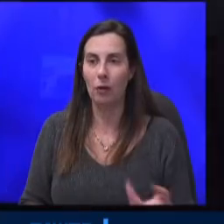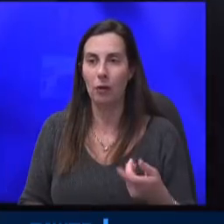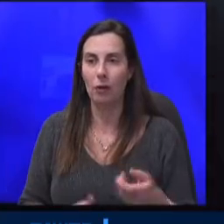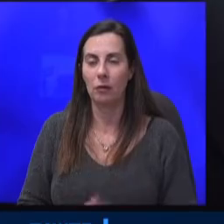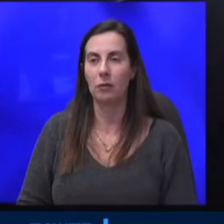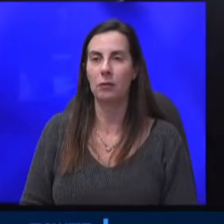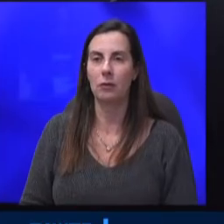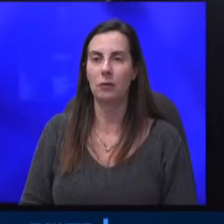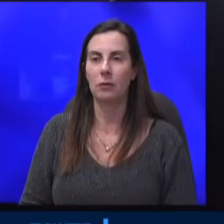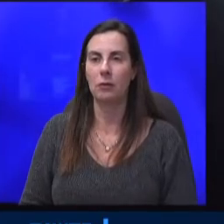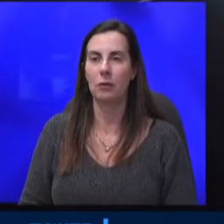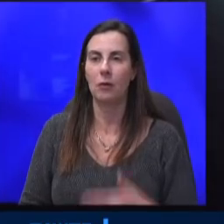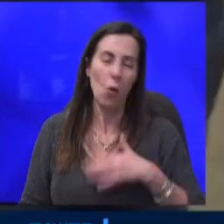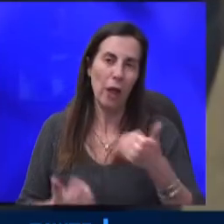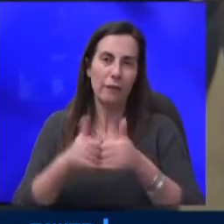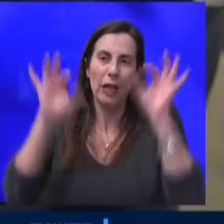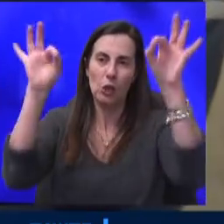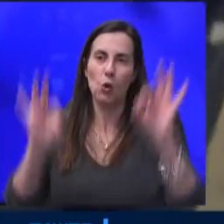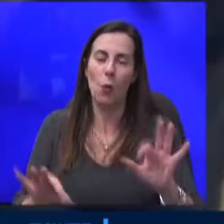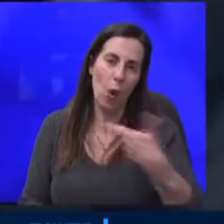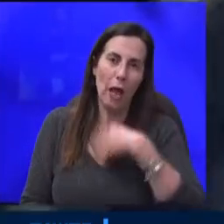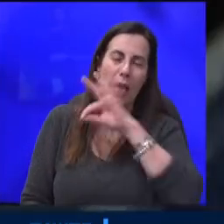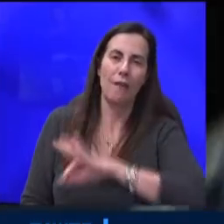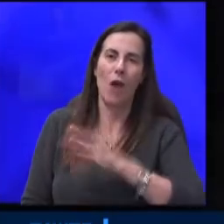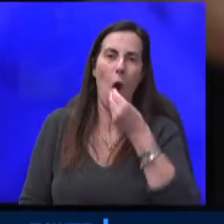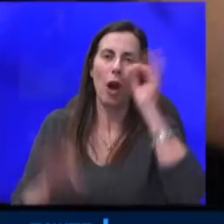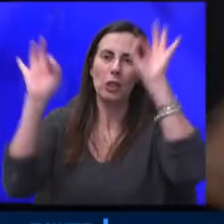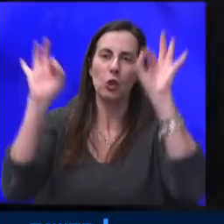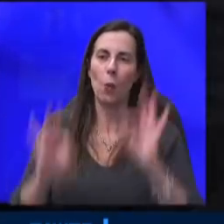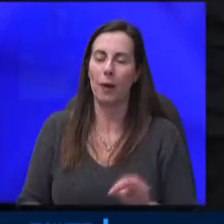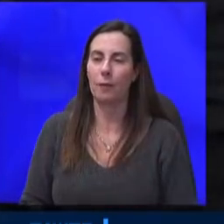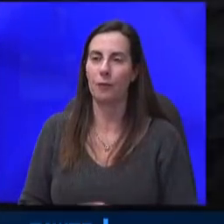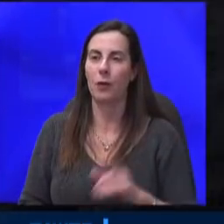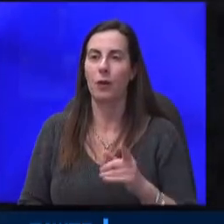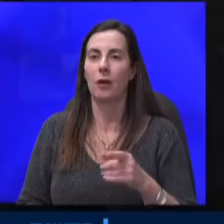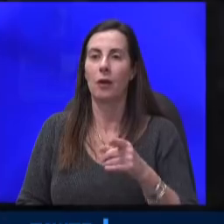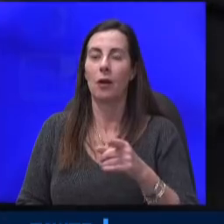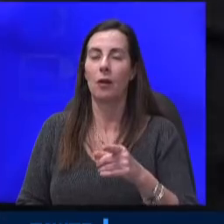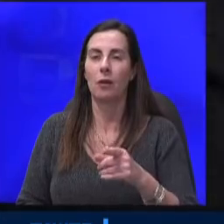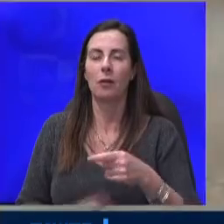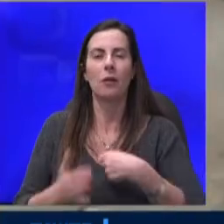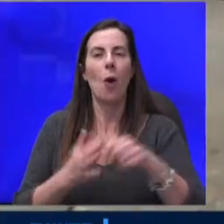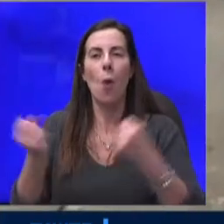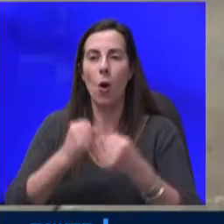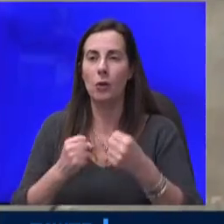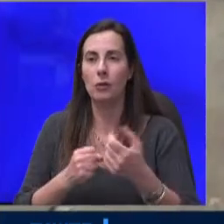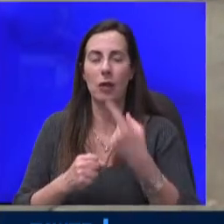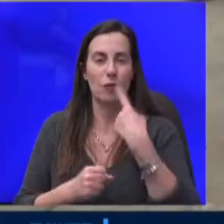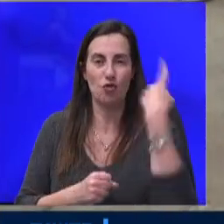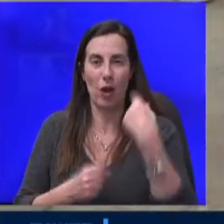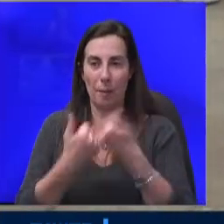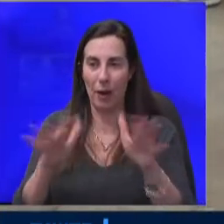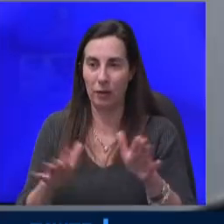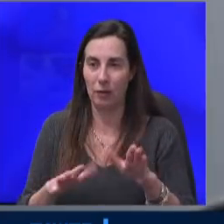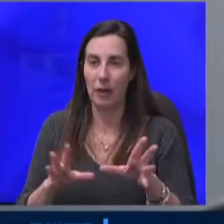סופר. אולי מזה אני ארוויח. לא, סופר, מוסך לפחחות, פתח לפני שנה. אם ההגבלות לא